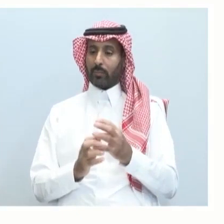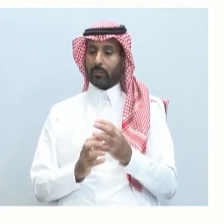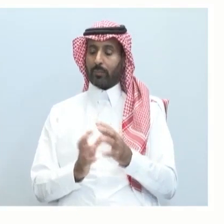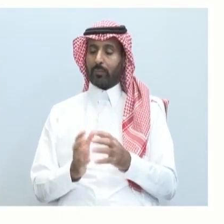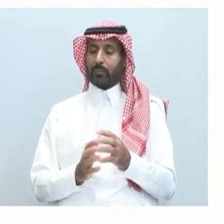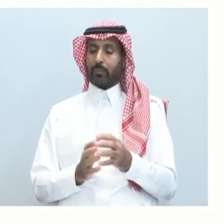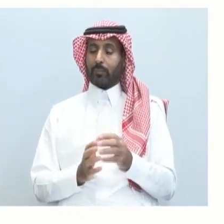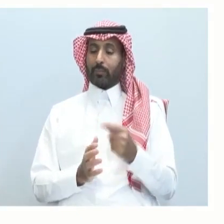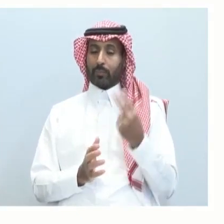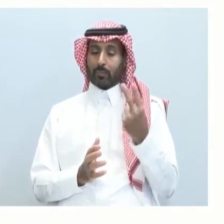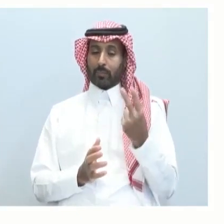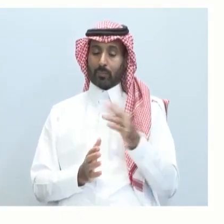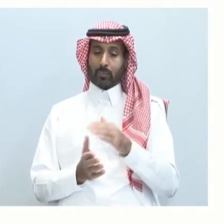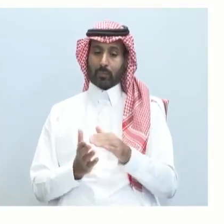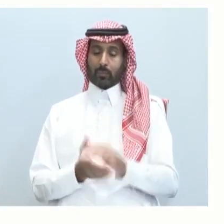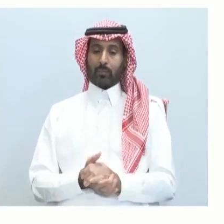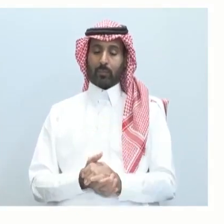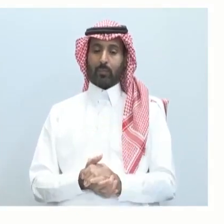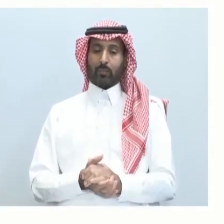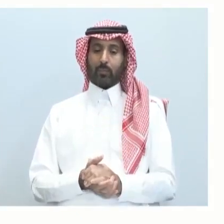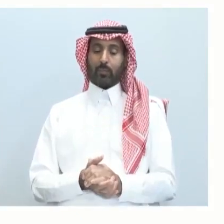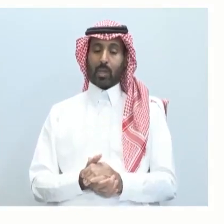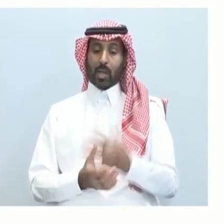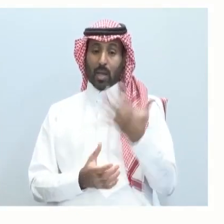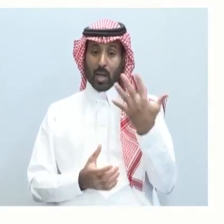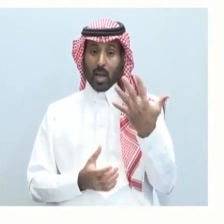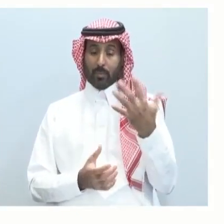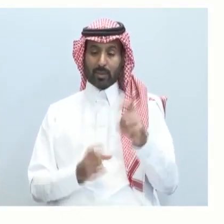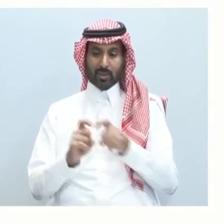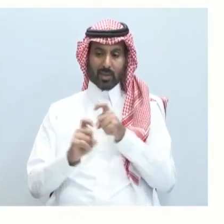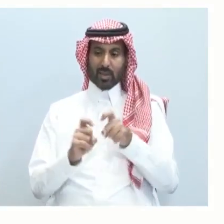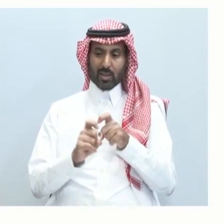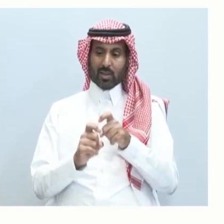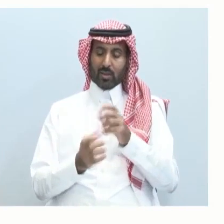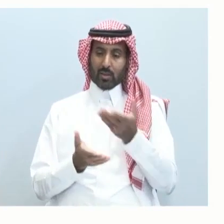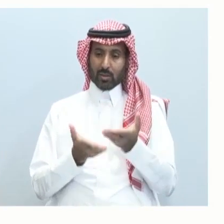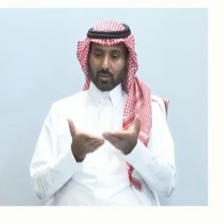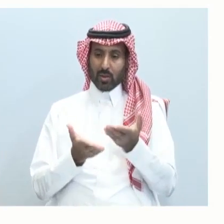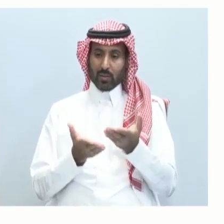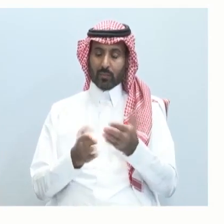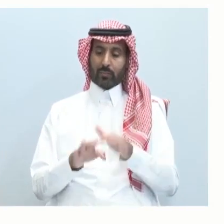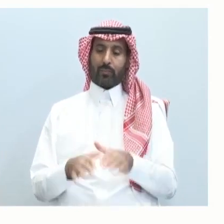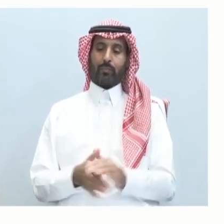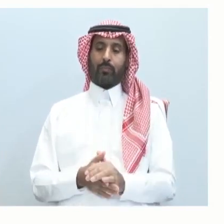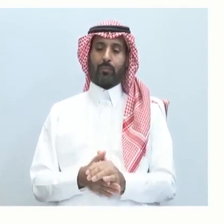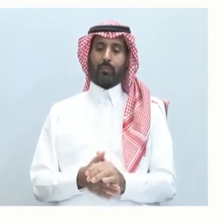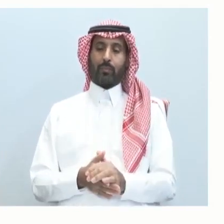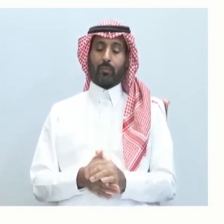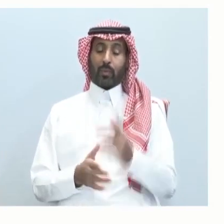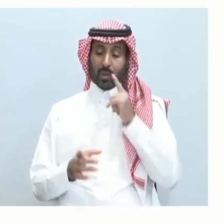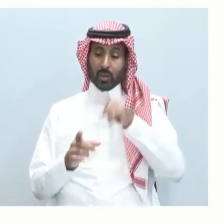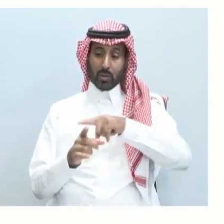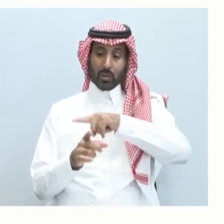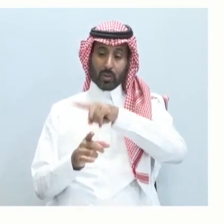اربعه عفوا هنا اربعه خمسه بيكون عندي هنا خمسه الكترونات تكافؤ يحاول انه